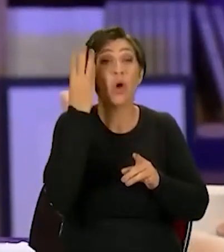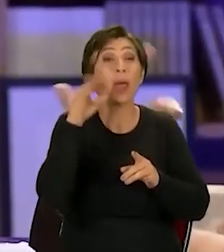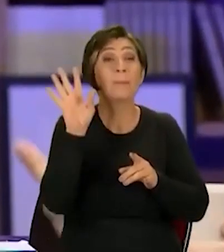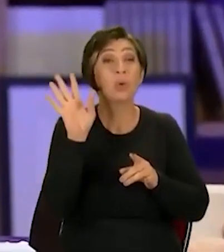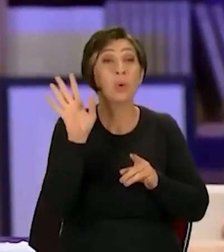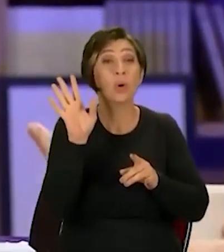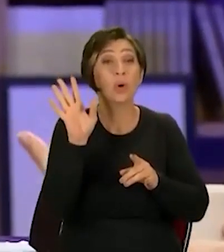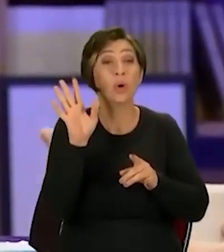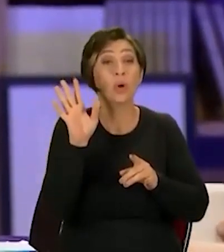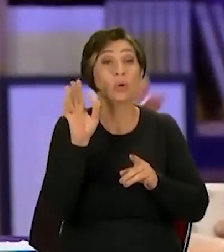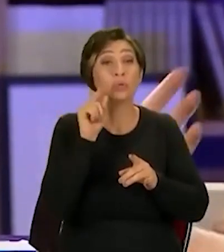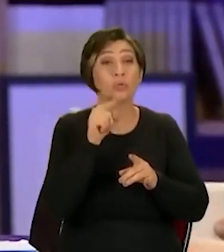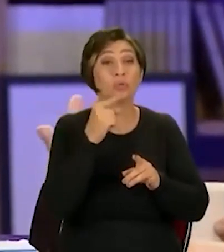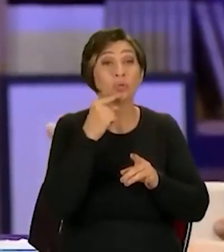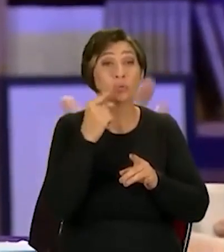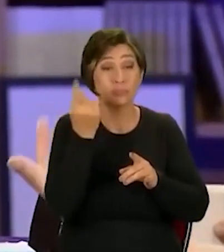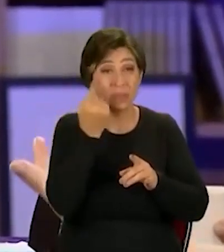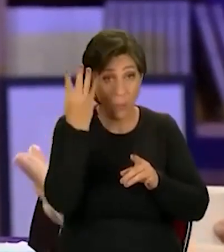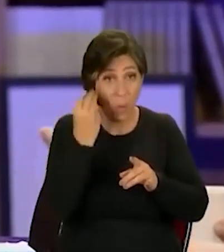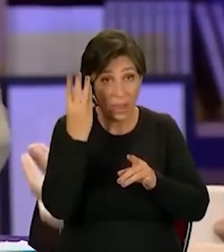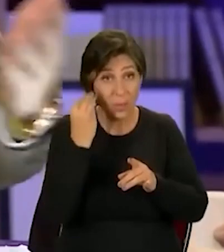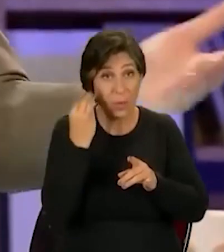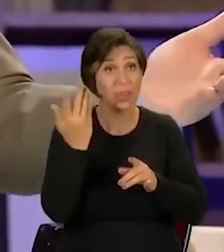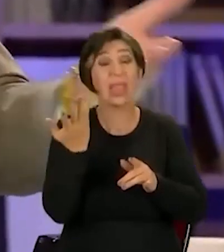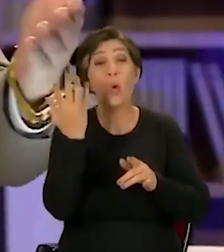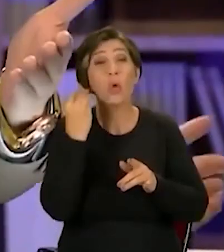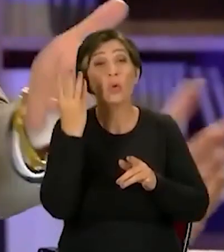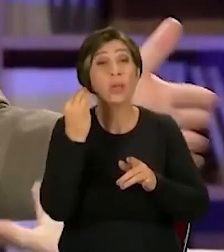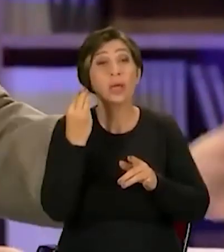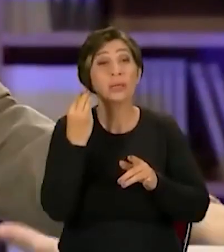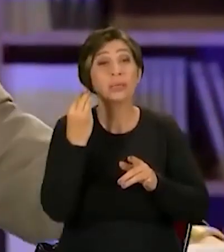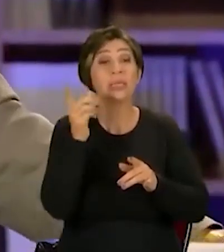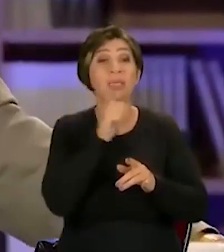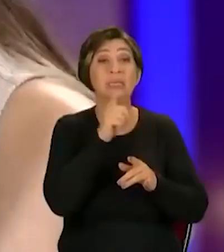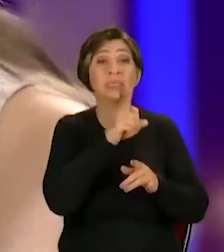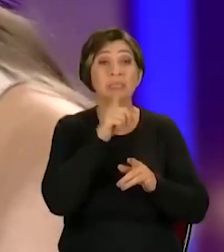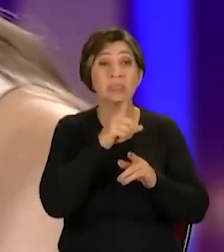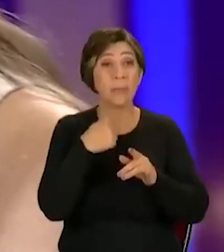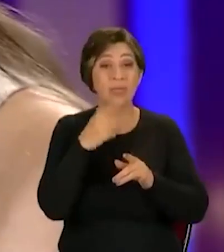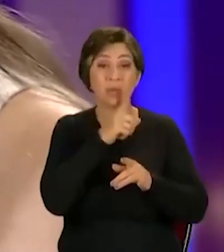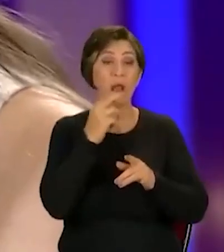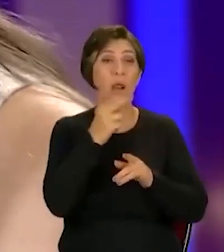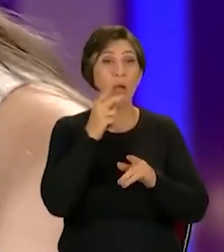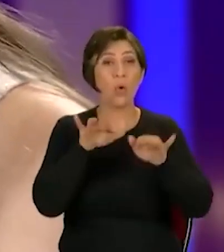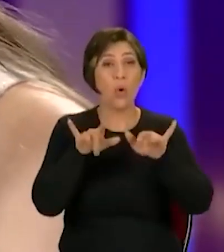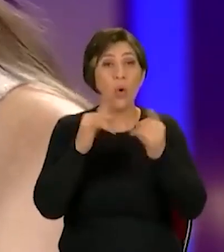öğrenmiyor. Şundan bahsediyorum. Yani bir şey mi öğreniyorlar? Evet, kesinlikle. Ne öğreniyorlar? Ne öğreniyorlar? Ben İngilizceyi oyunlardan öğrendim